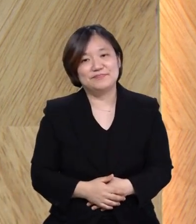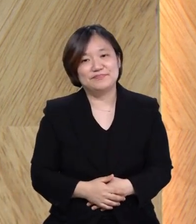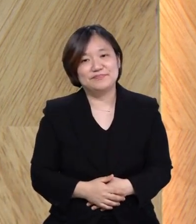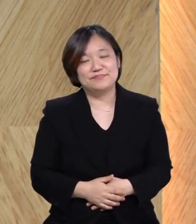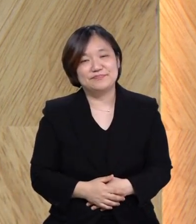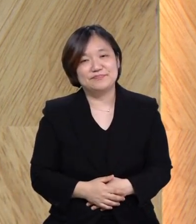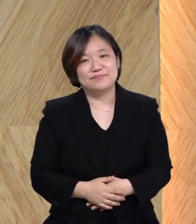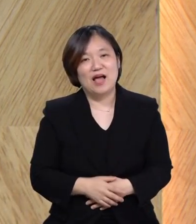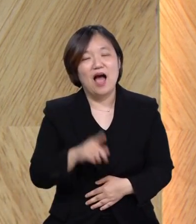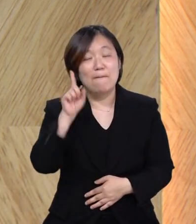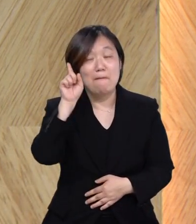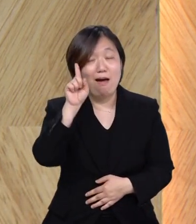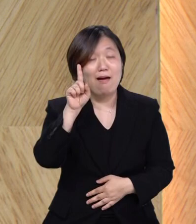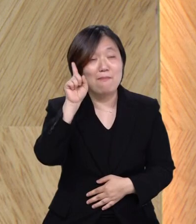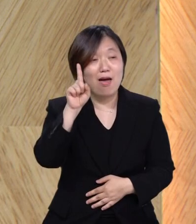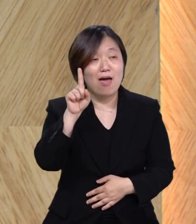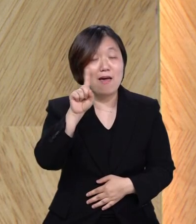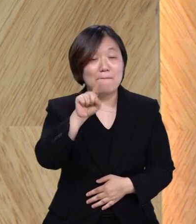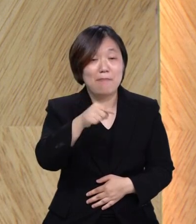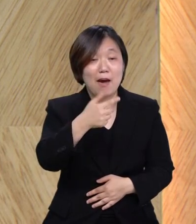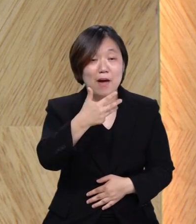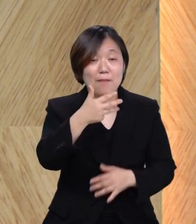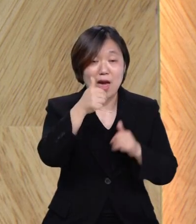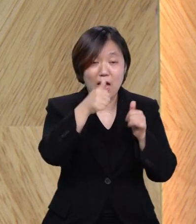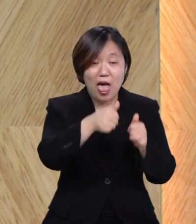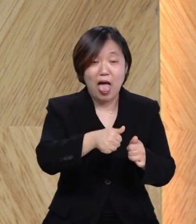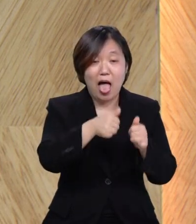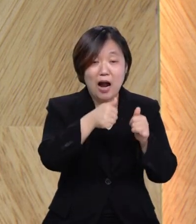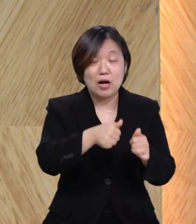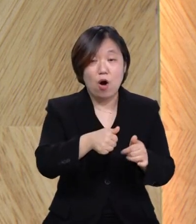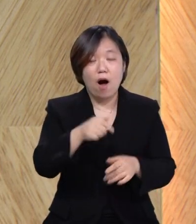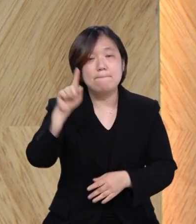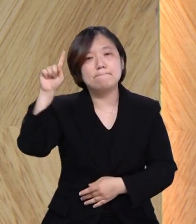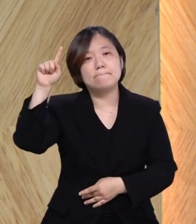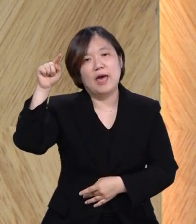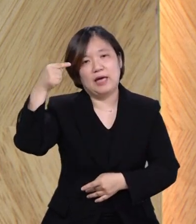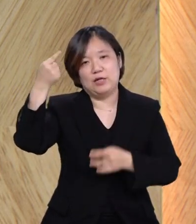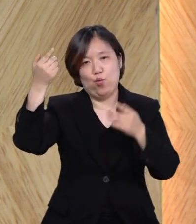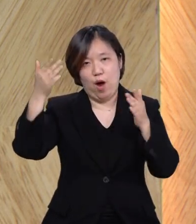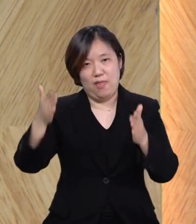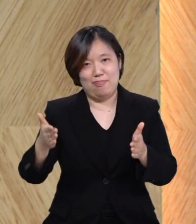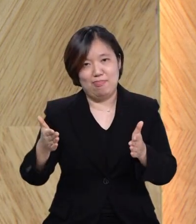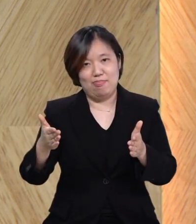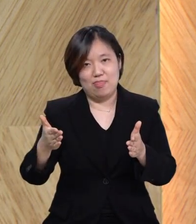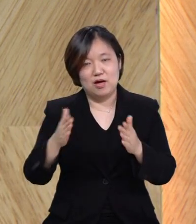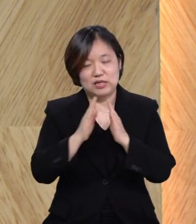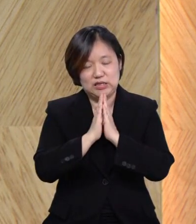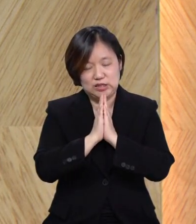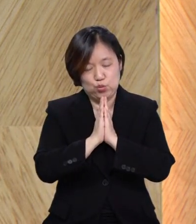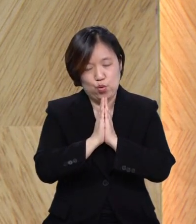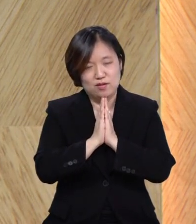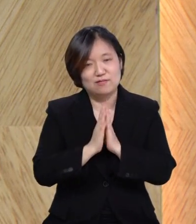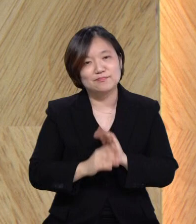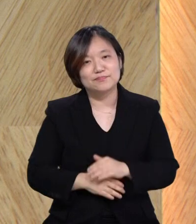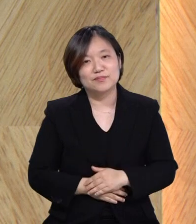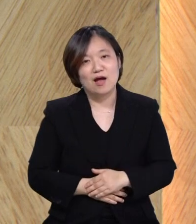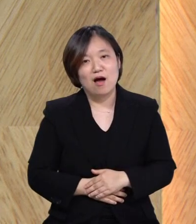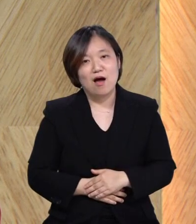그렇게 매일매일 100일 동안 108배를 하면서 그러니까 간절하게 기도를 하셨답니다